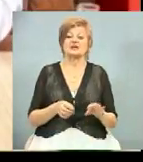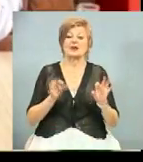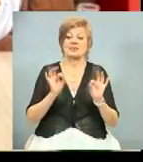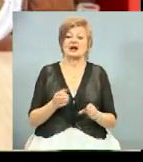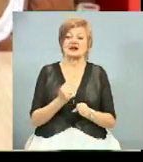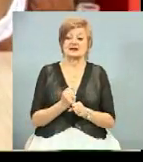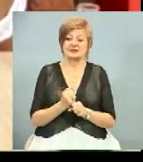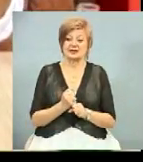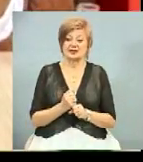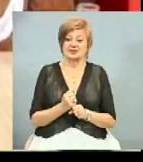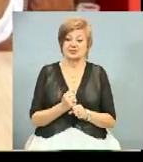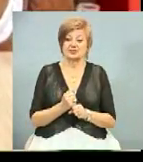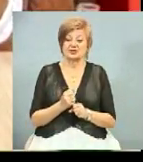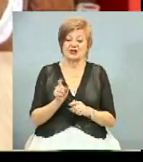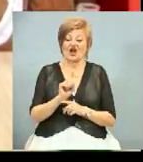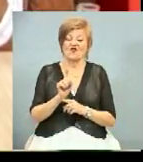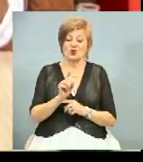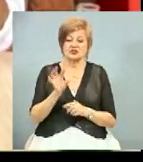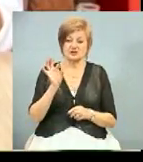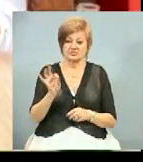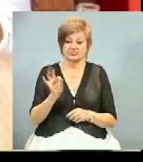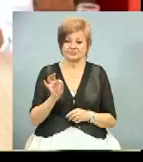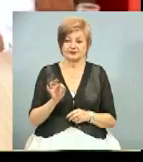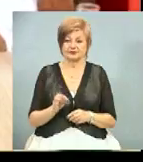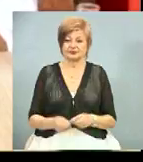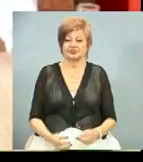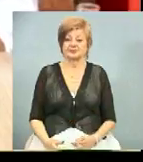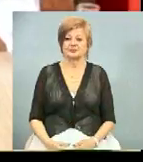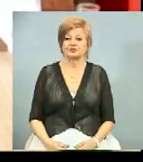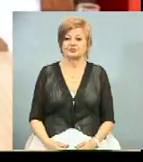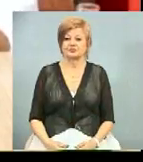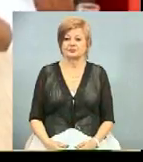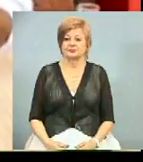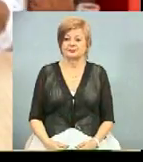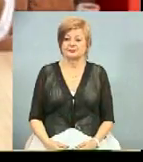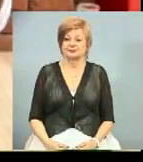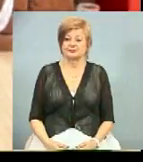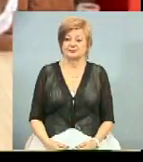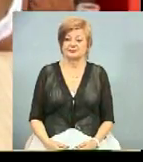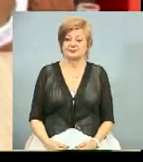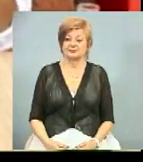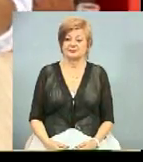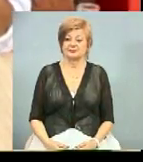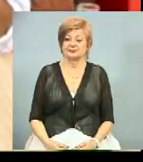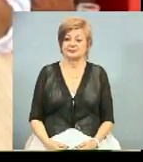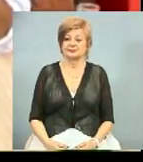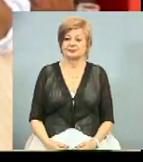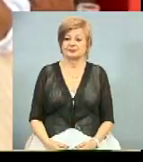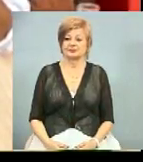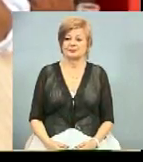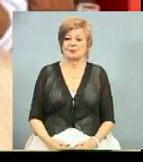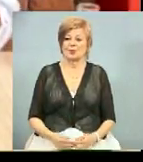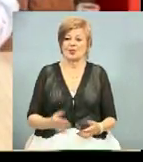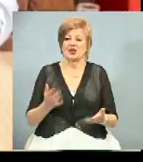зробити, беремо за хвостика кульку. Тримайте повище, щоб всім було видно. І